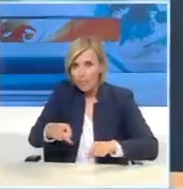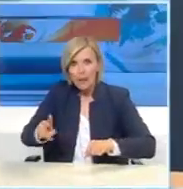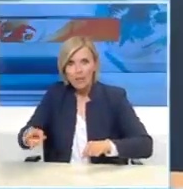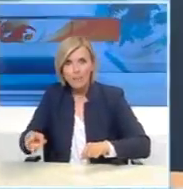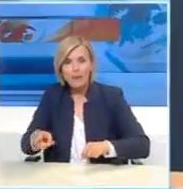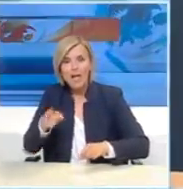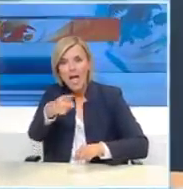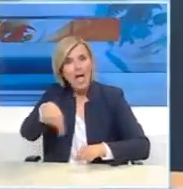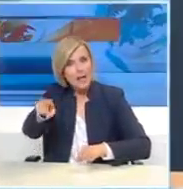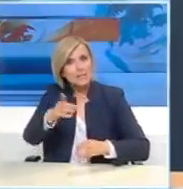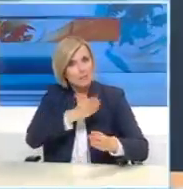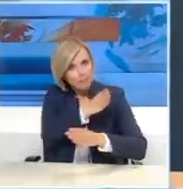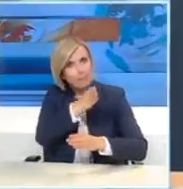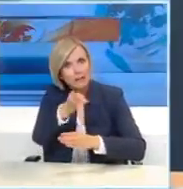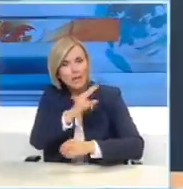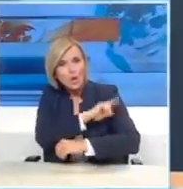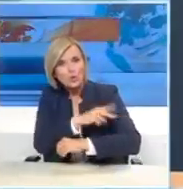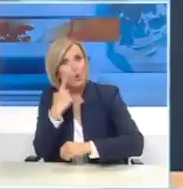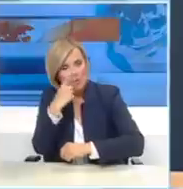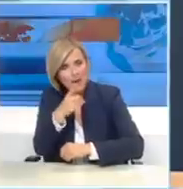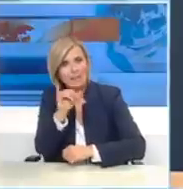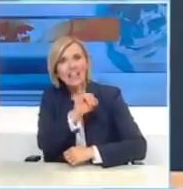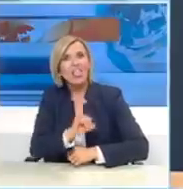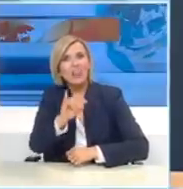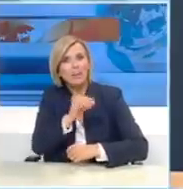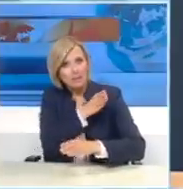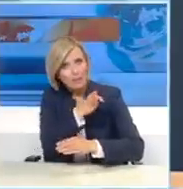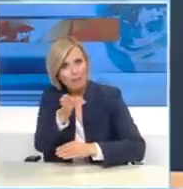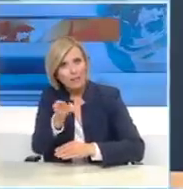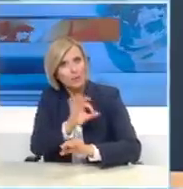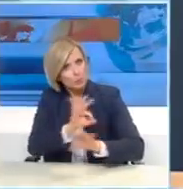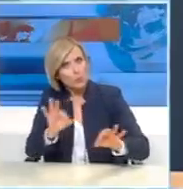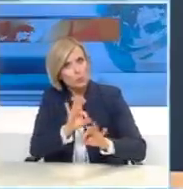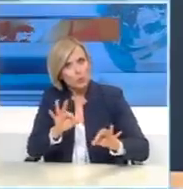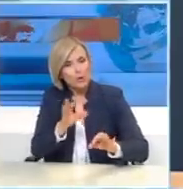από τον νεοδής της διοίκησης των δημόσιων και ιδιωτικών κλινικών εάν τηρούν τα πρωτόκολλα υγιεινής?